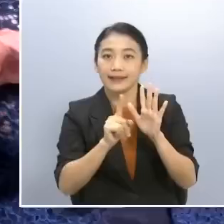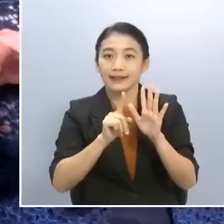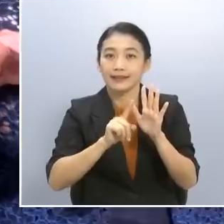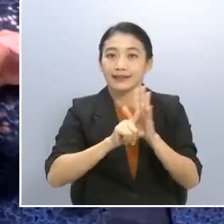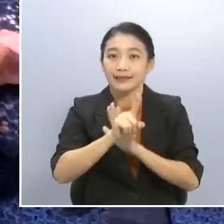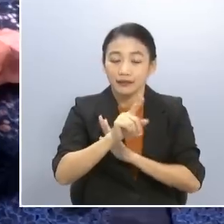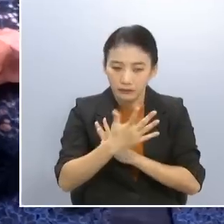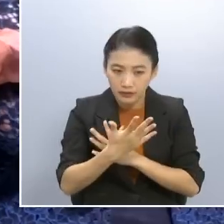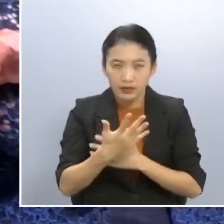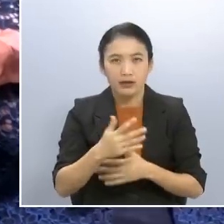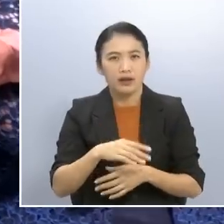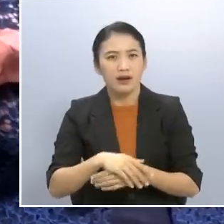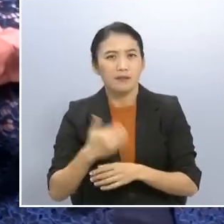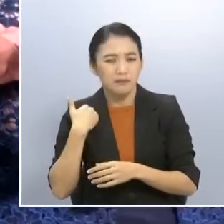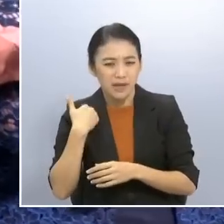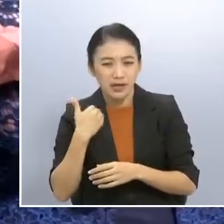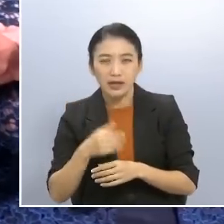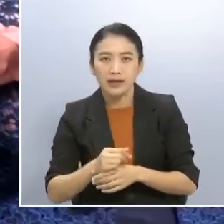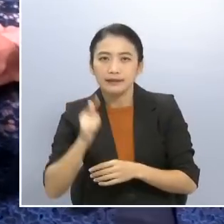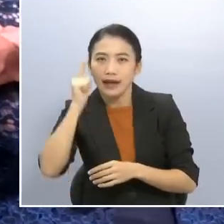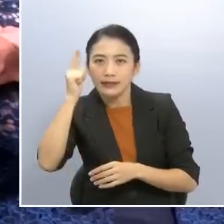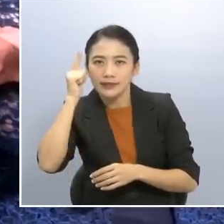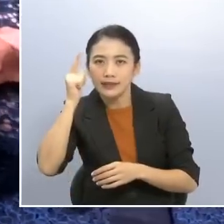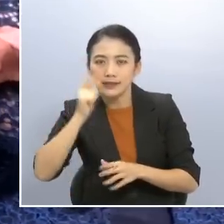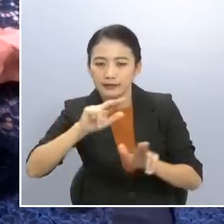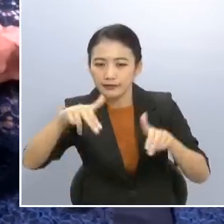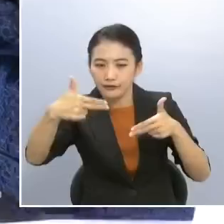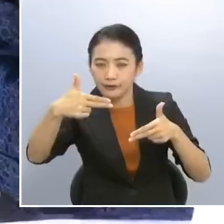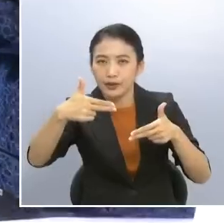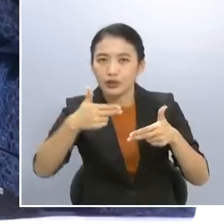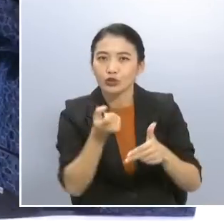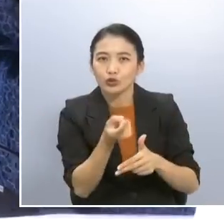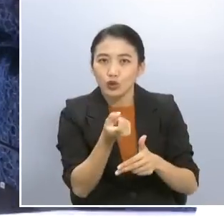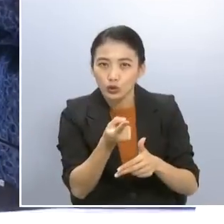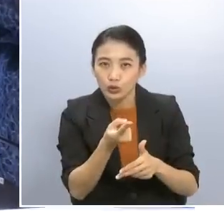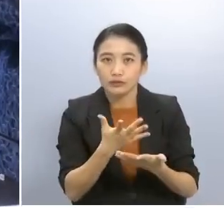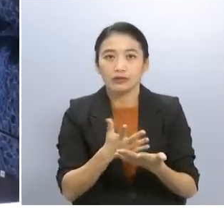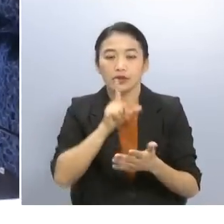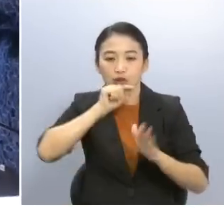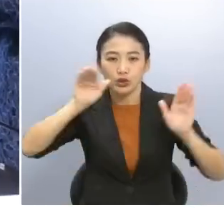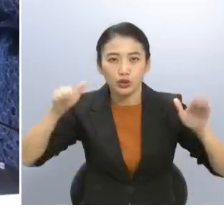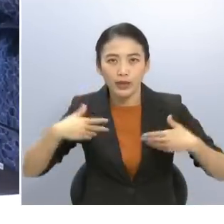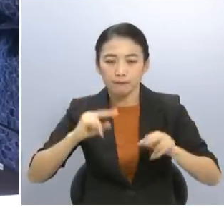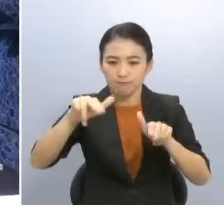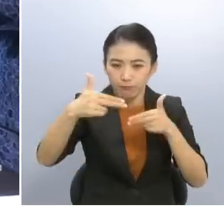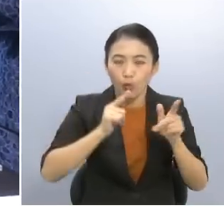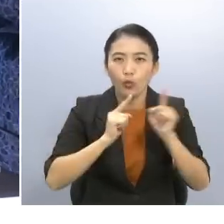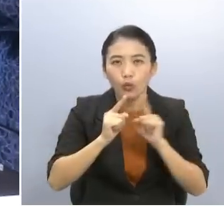การไลฟ์กับทางคุณทักษิณนะครับแล้วก็มีทวิตนะฮะที่มีการพูดคุยถึงเรื่องราวเหล่านี้ด้วย